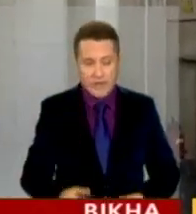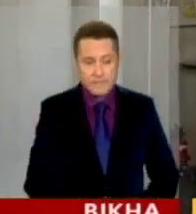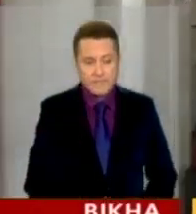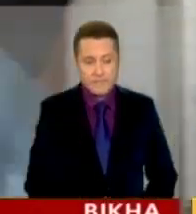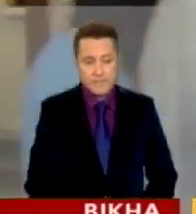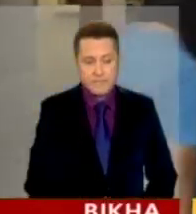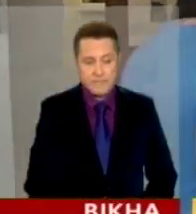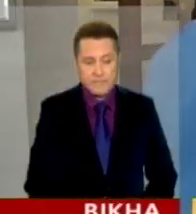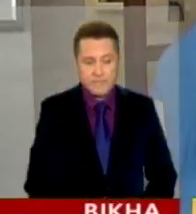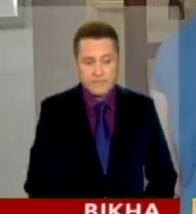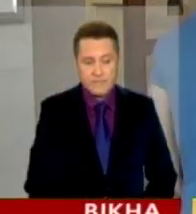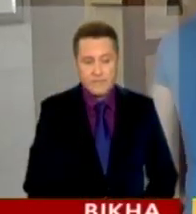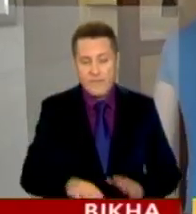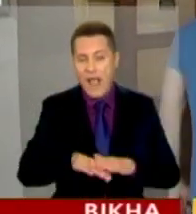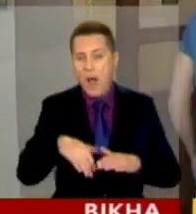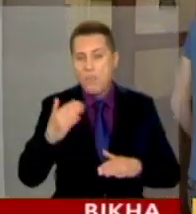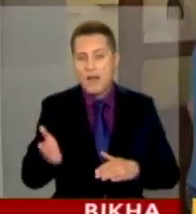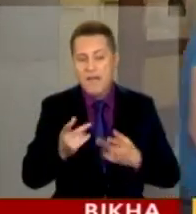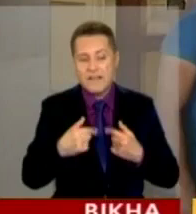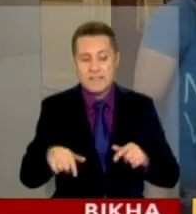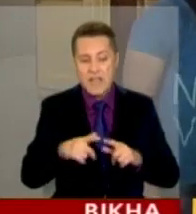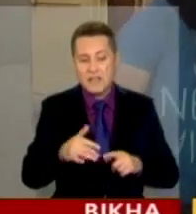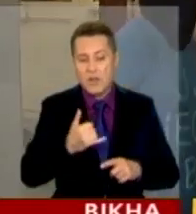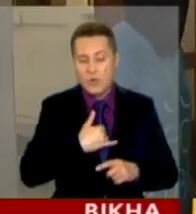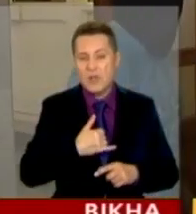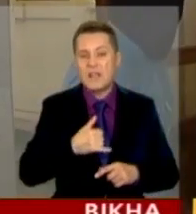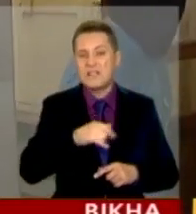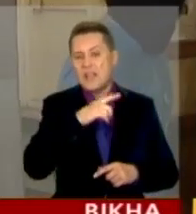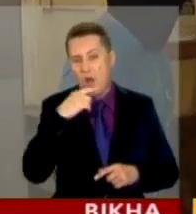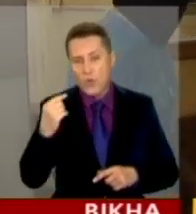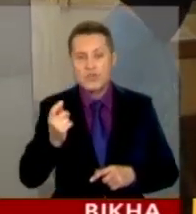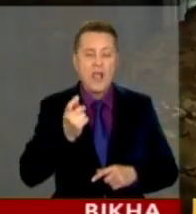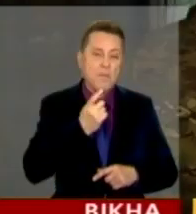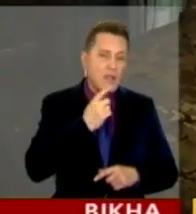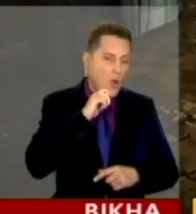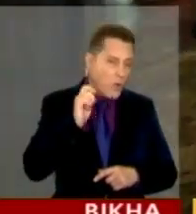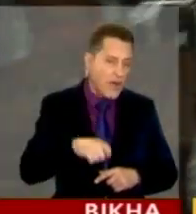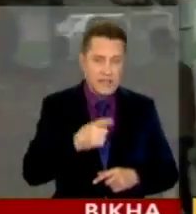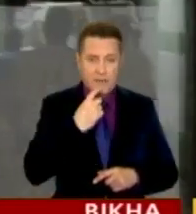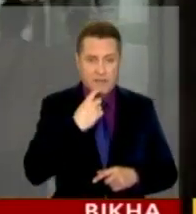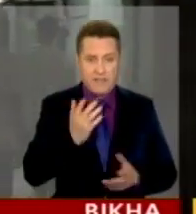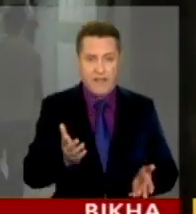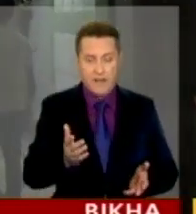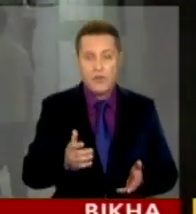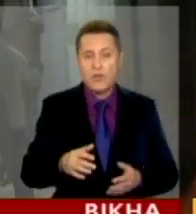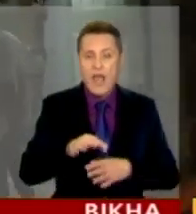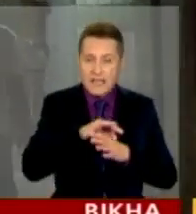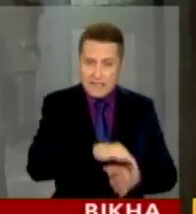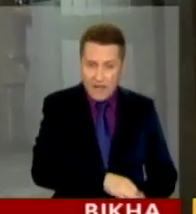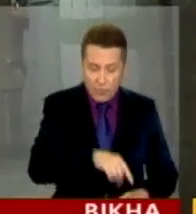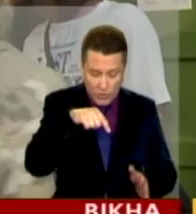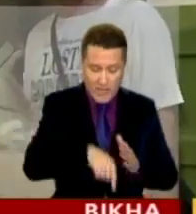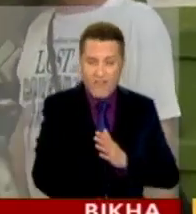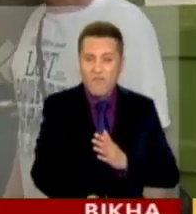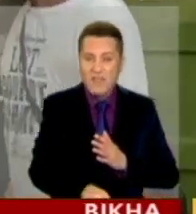що і правий сектор у нас різні люди ходять, хто на українському розмовляє, хто на російському. Дмитрову компанію заводять у підвали штабу.